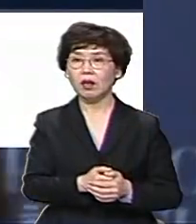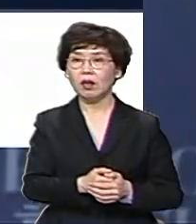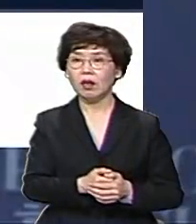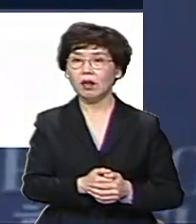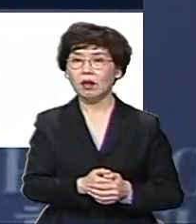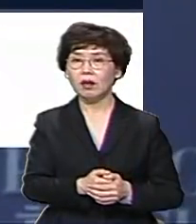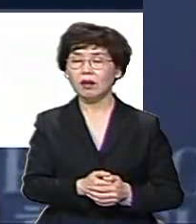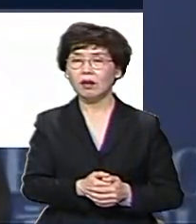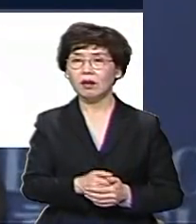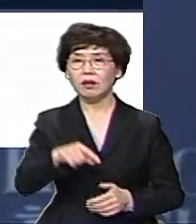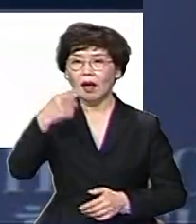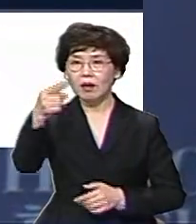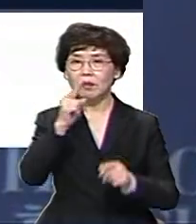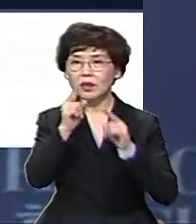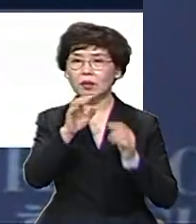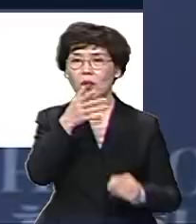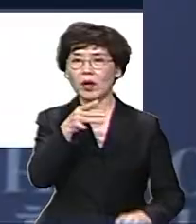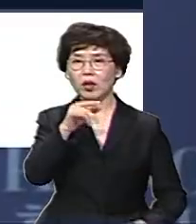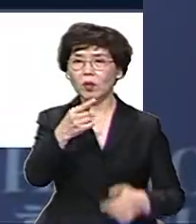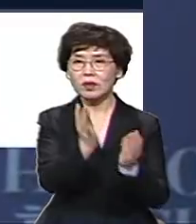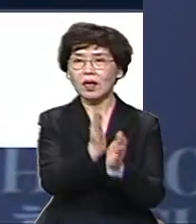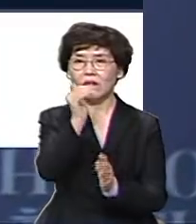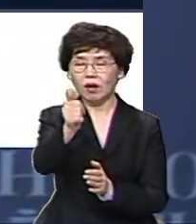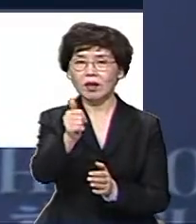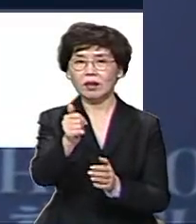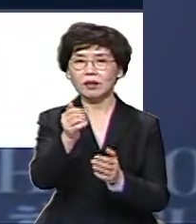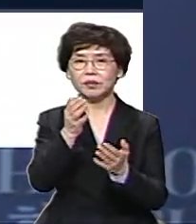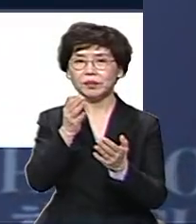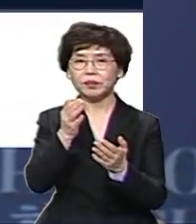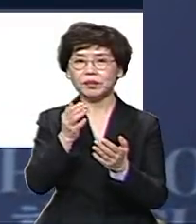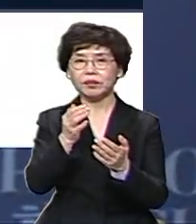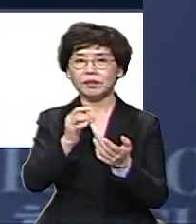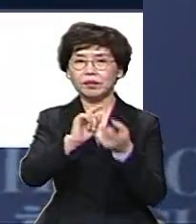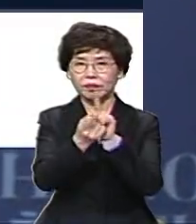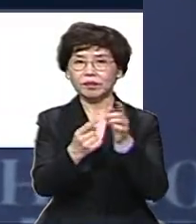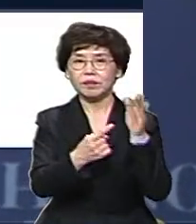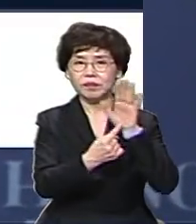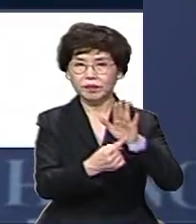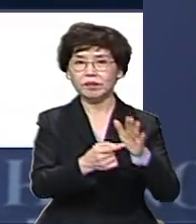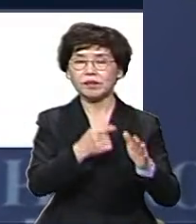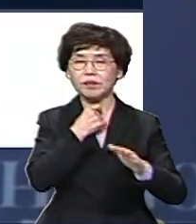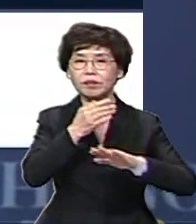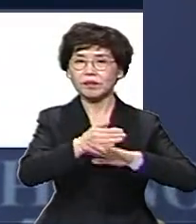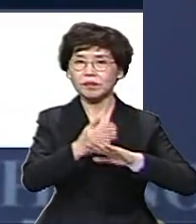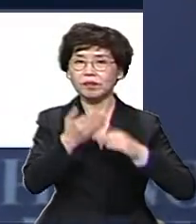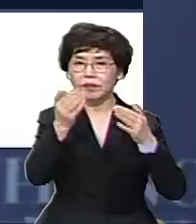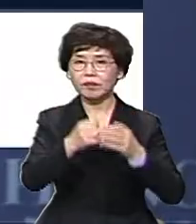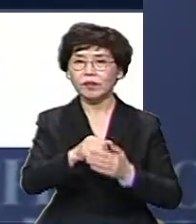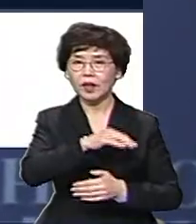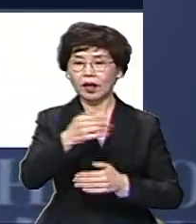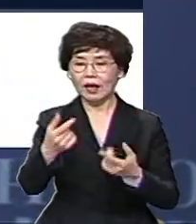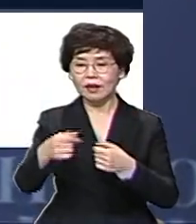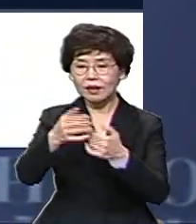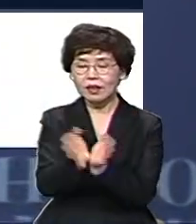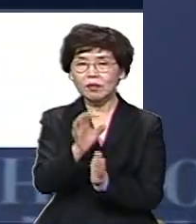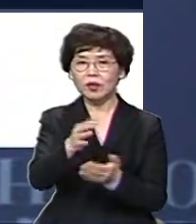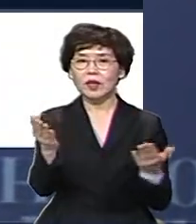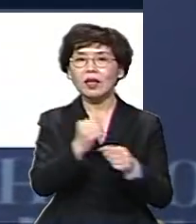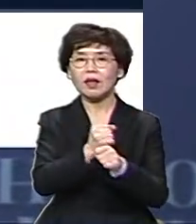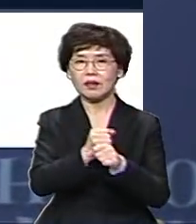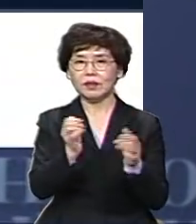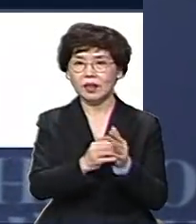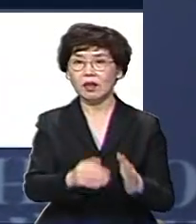가지 다음 말씀을 이어서 폼페이오 국무장관께서 말씀해 주시겠습니다. 감사합니다. 저희는 팀으로서 일을